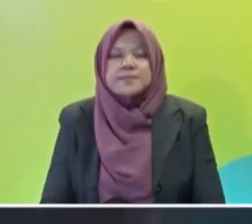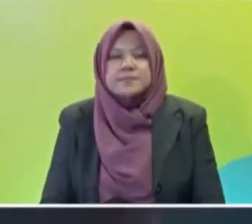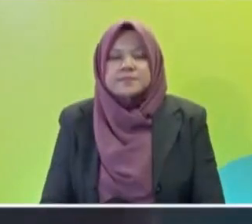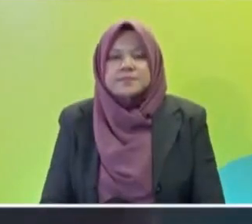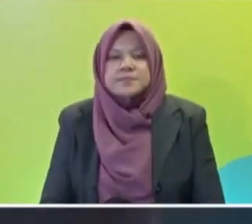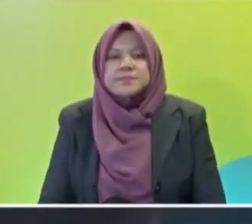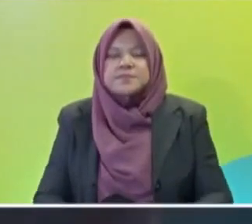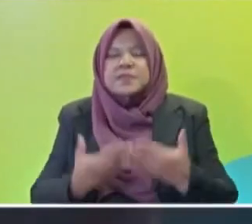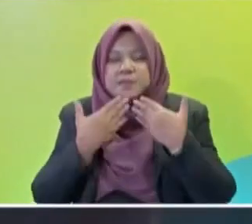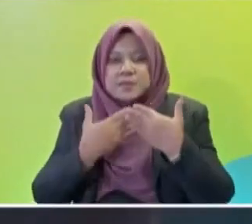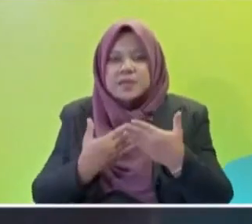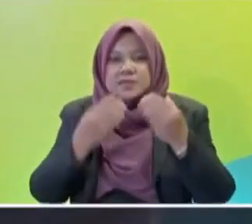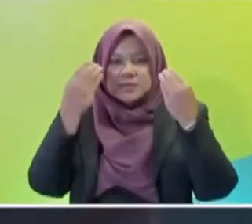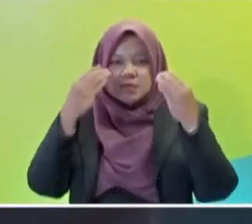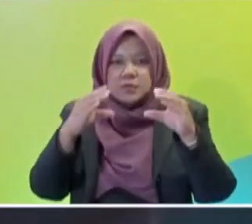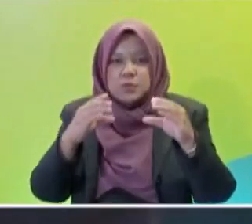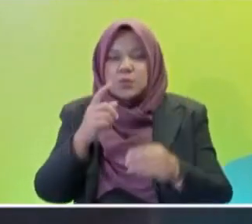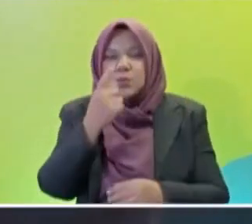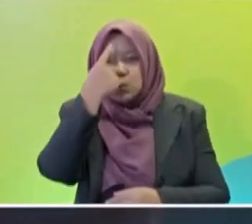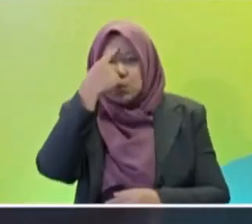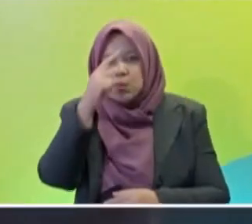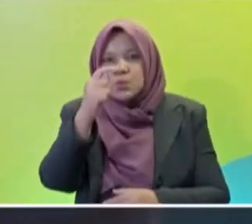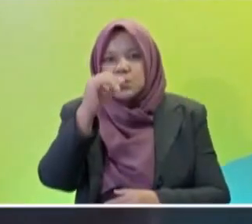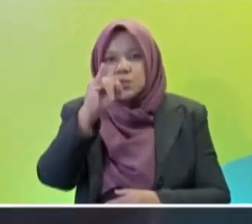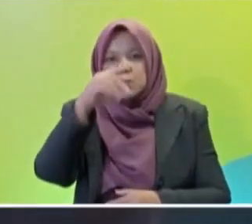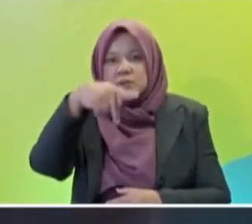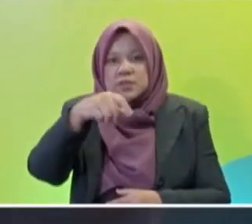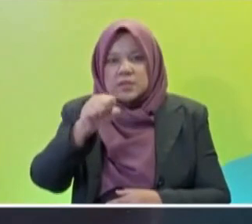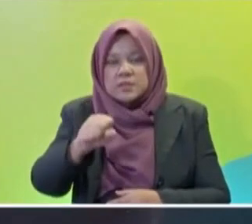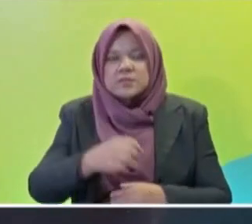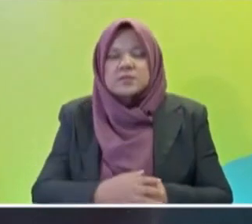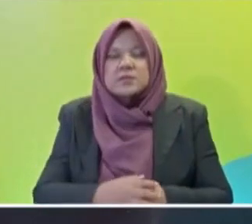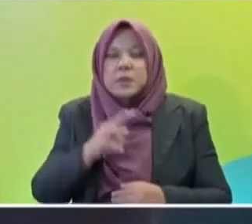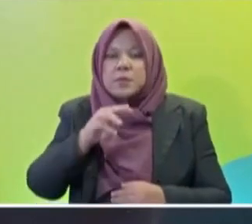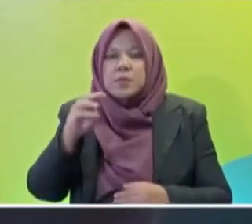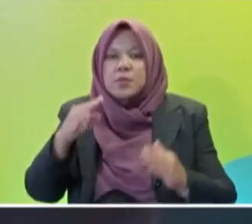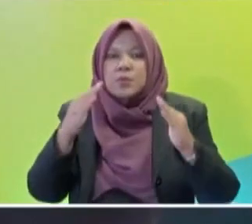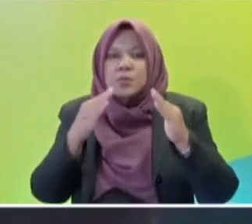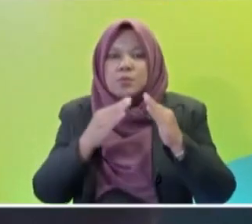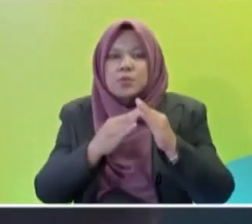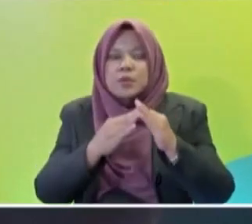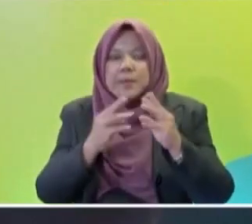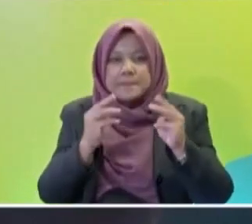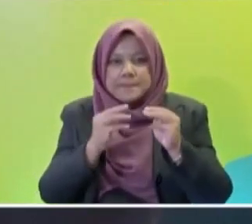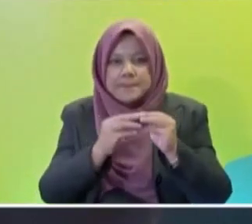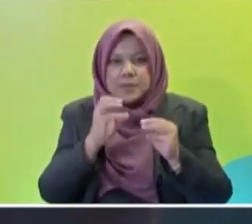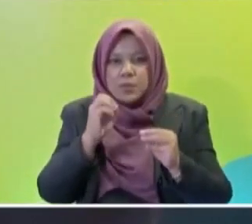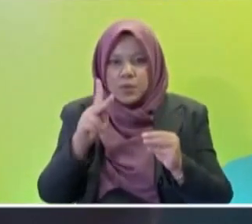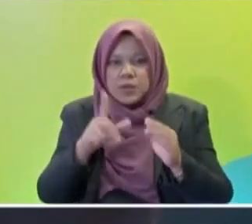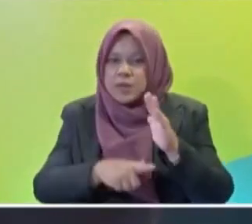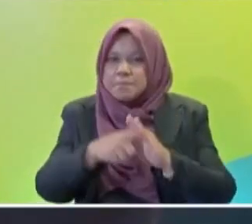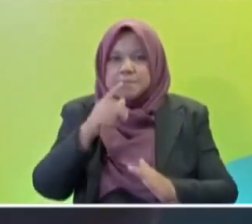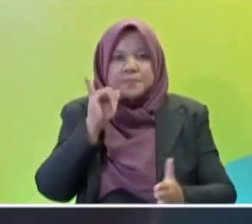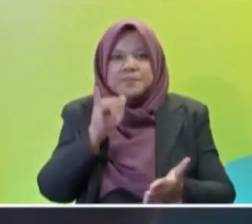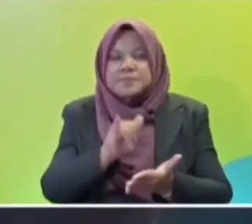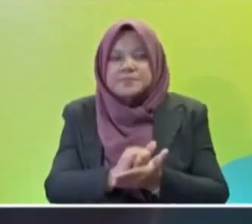terima kasih untuk tips untuk menjawab soal lain di rumah dan di Google semua daerah saya lebih yakin